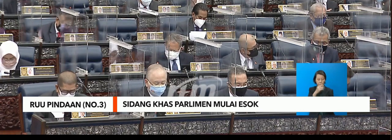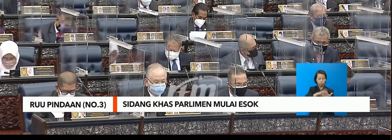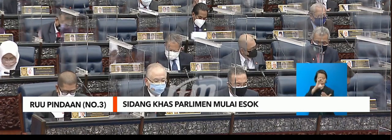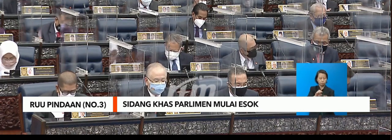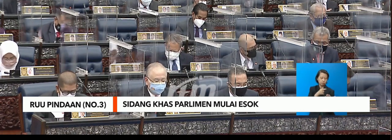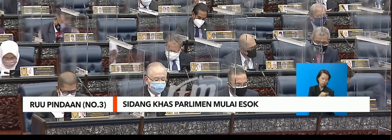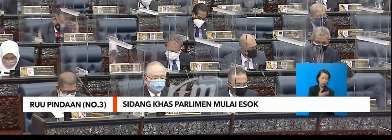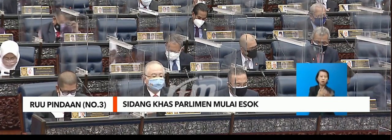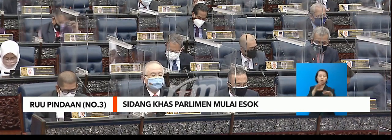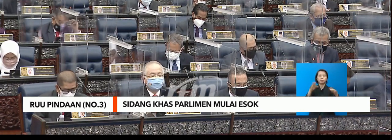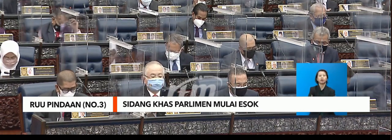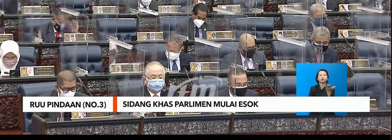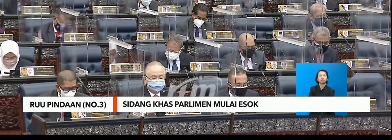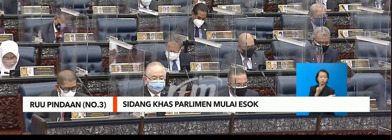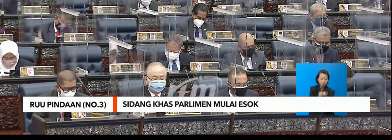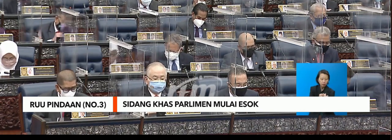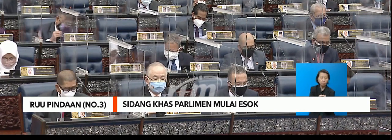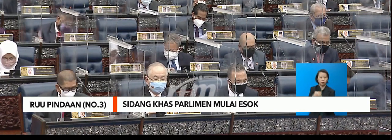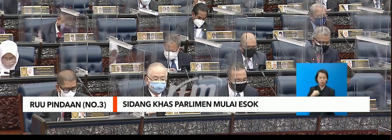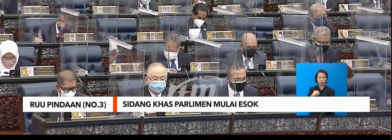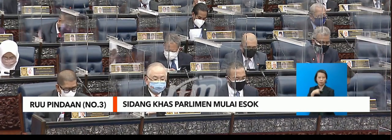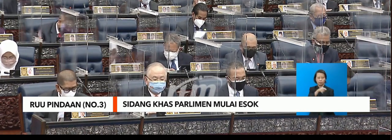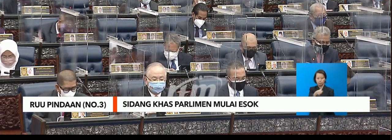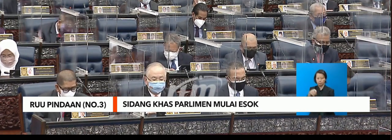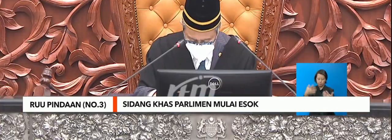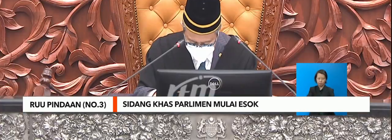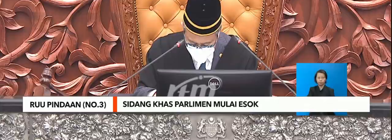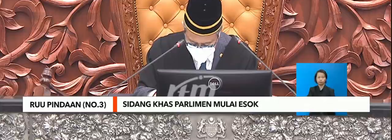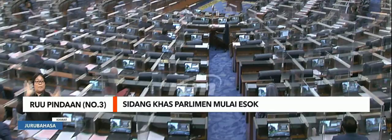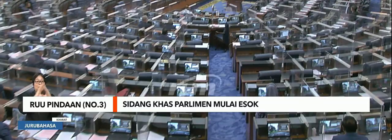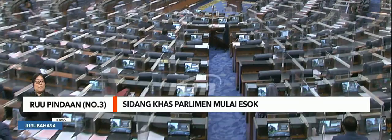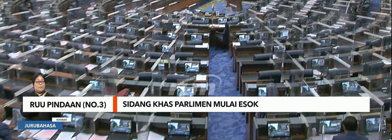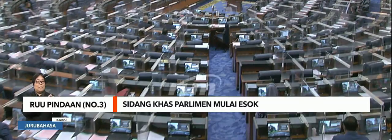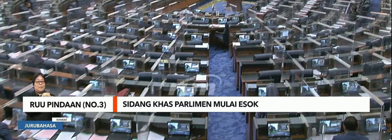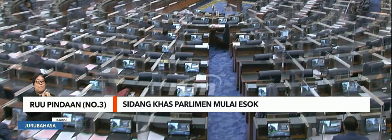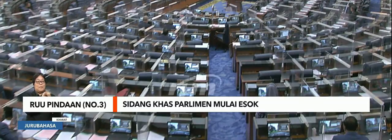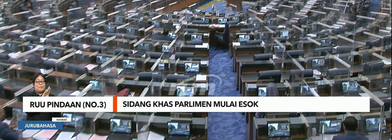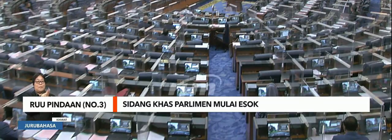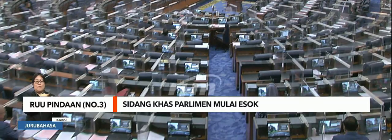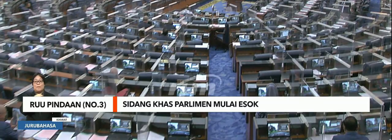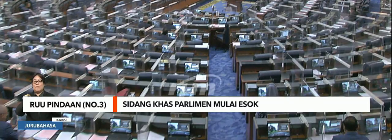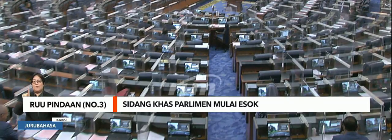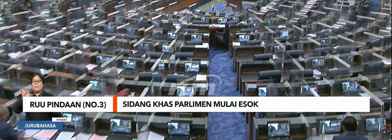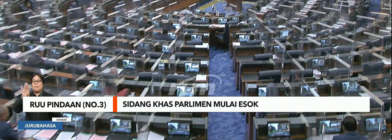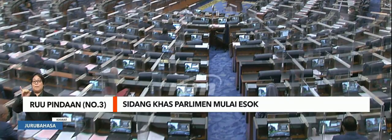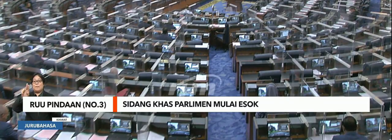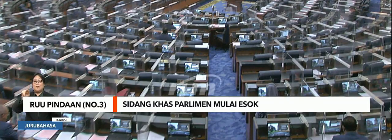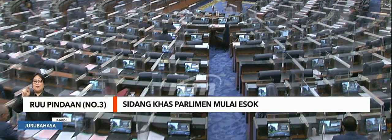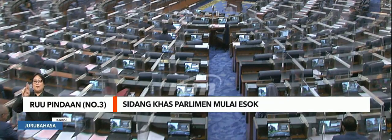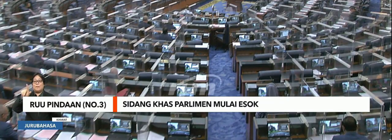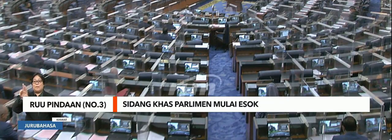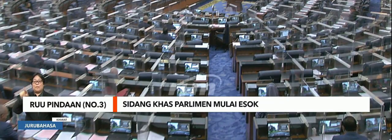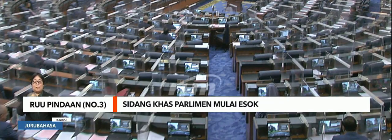kedua selepas dijadwal untuk dibentang bagi bacaan kali pertama pada 24 match penangguhan kali pertama itu dibuat untuk